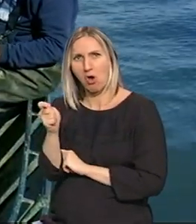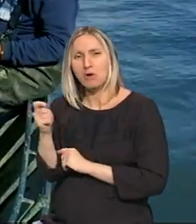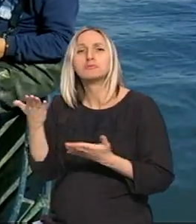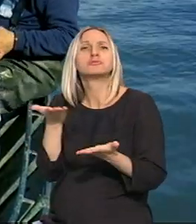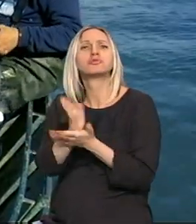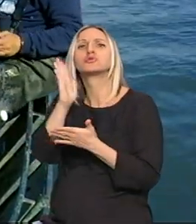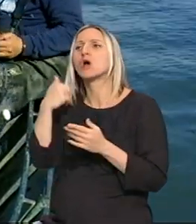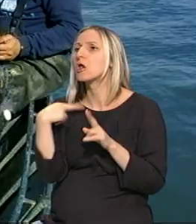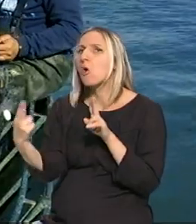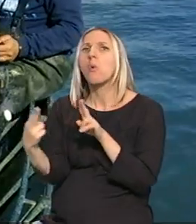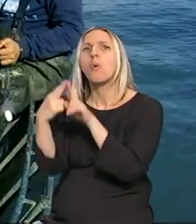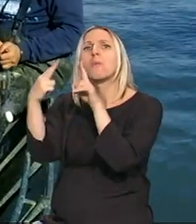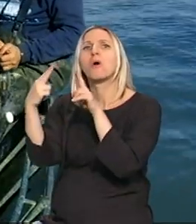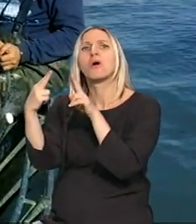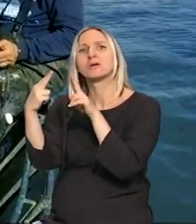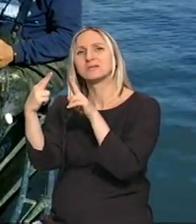sam